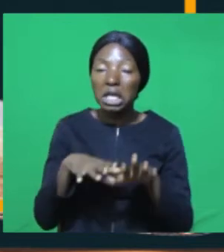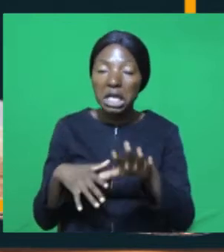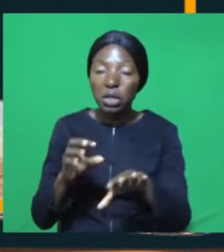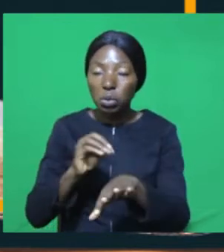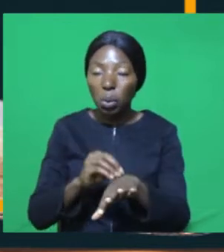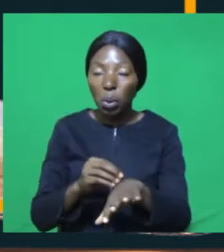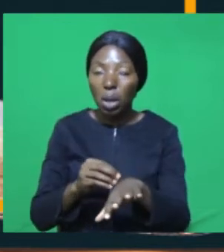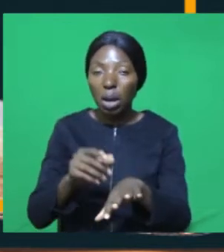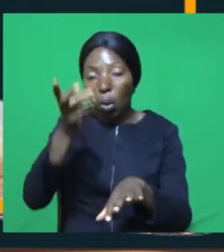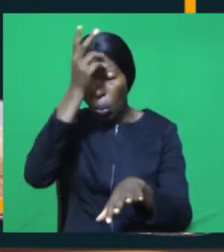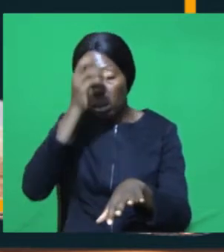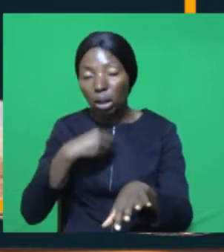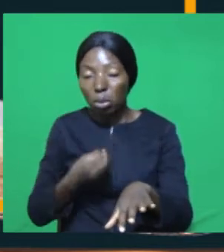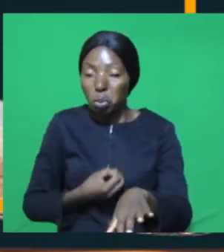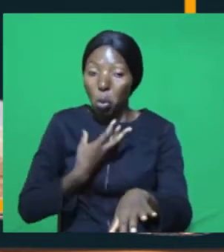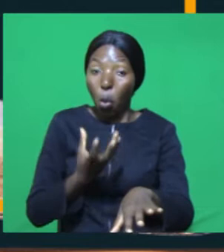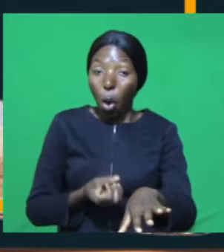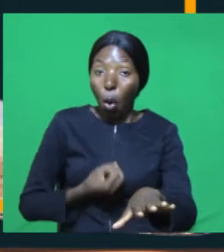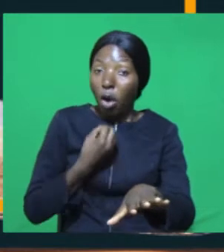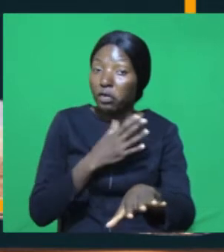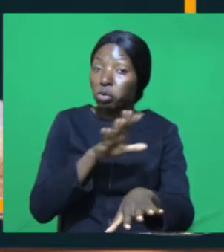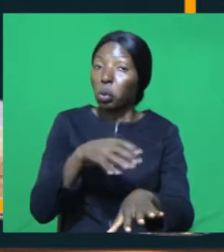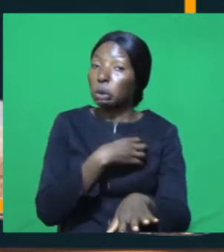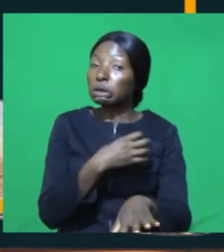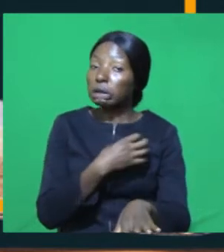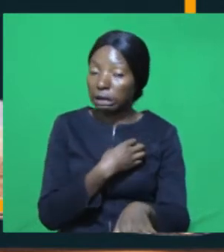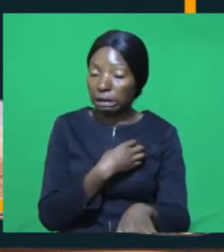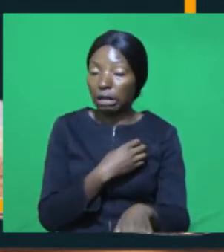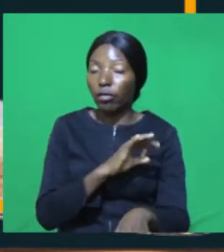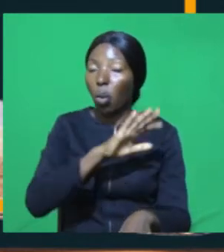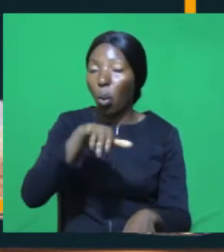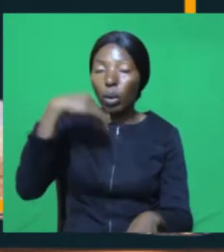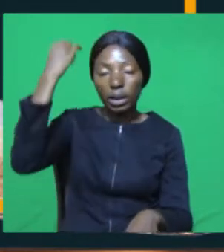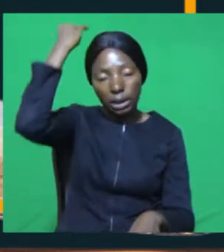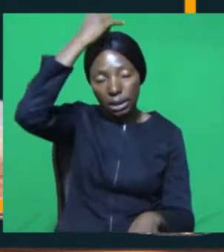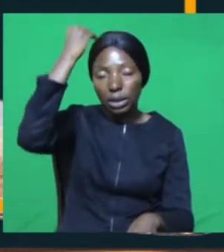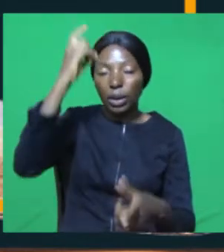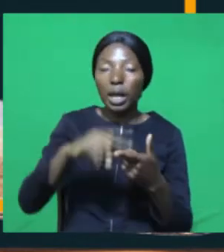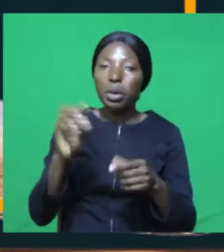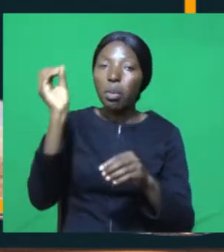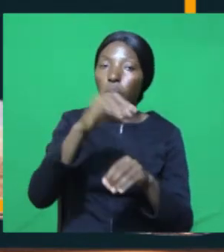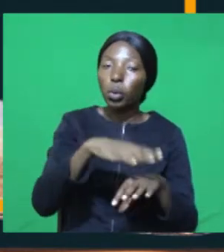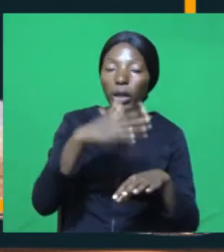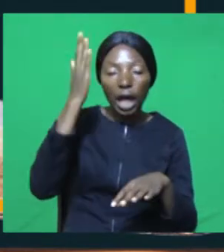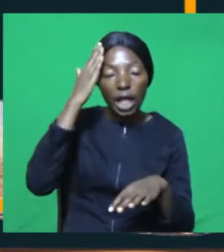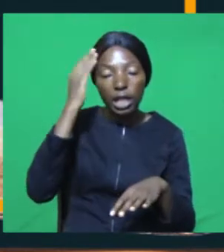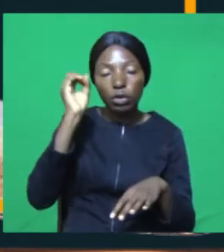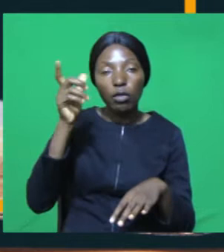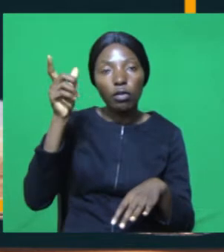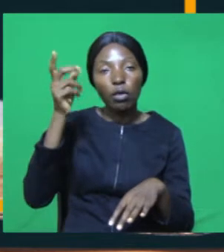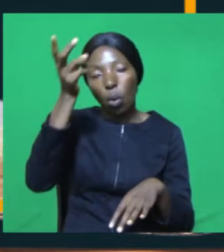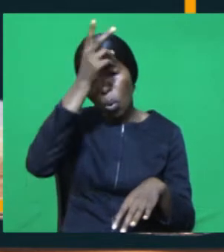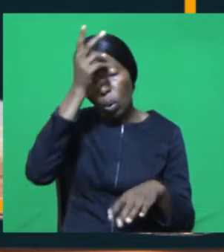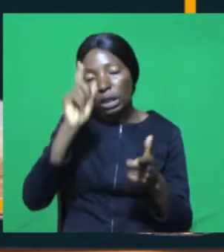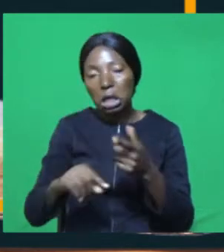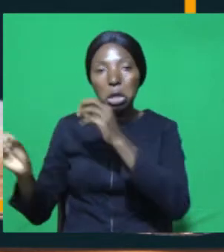jose joano Israel. Nekudarika kwa ukose izo shirisha o jose. Ngao jise pa msoro we mbuzi. Ndo kuiregeza